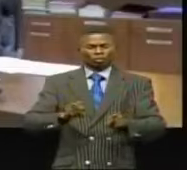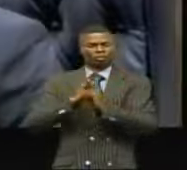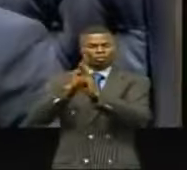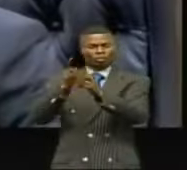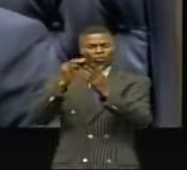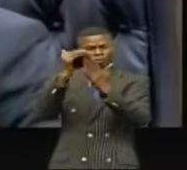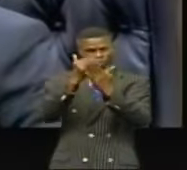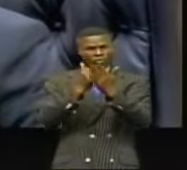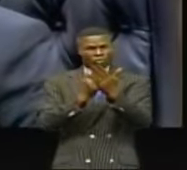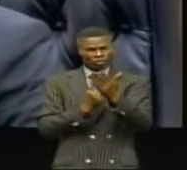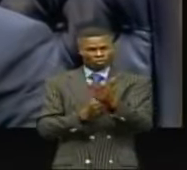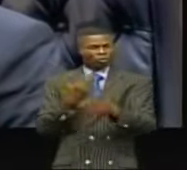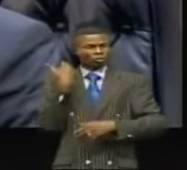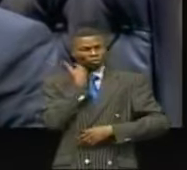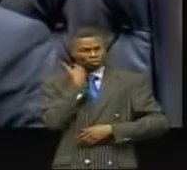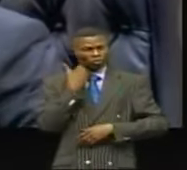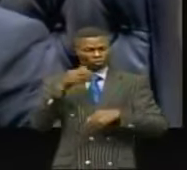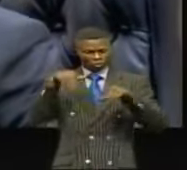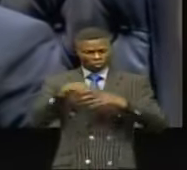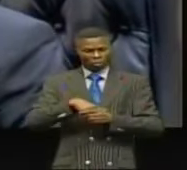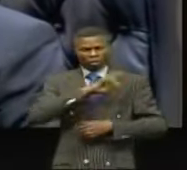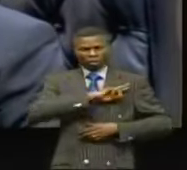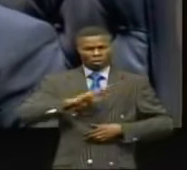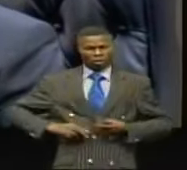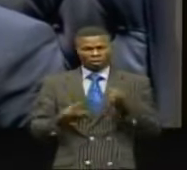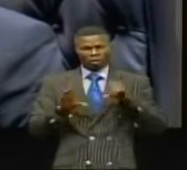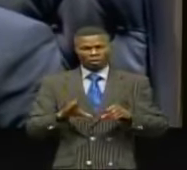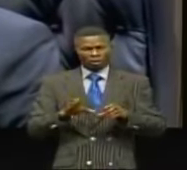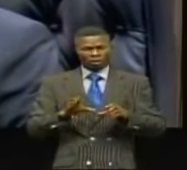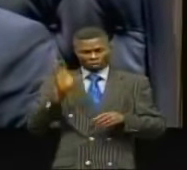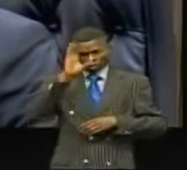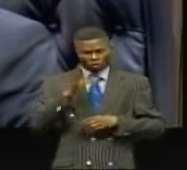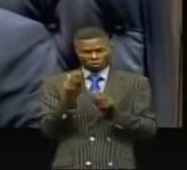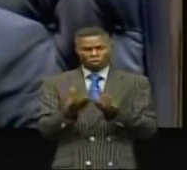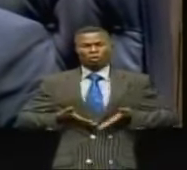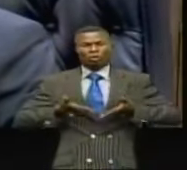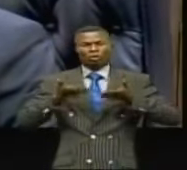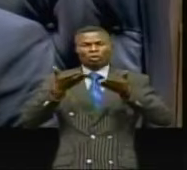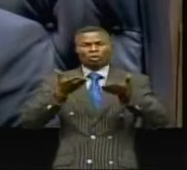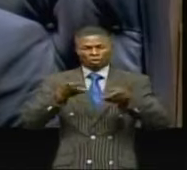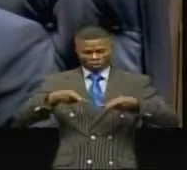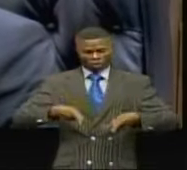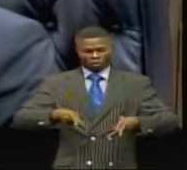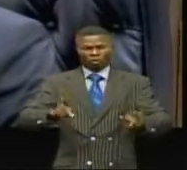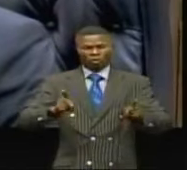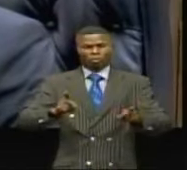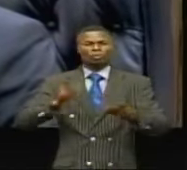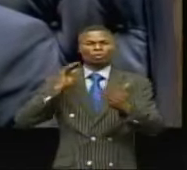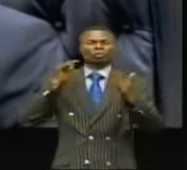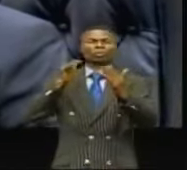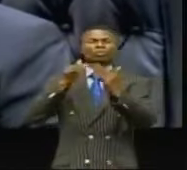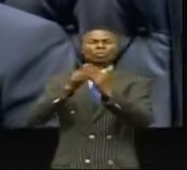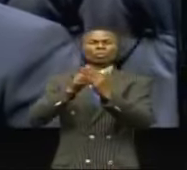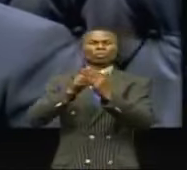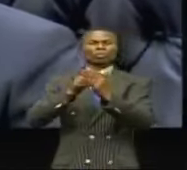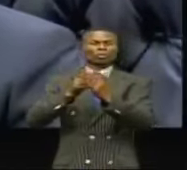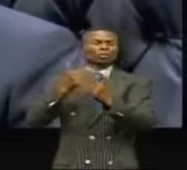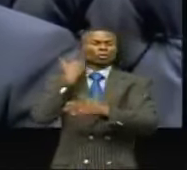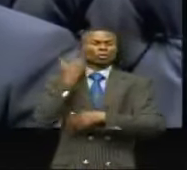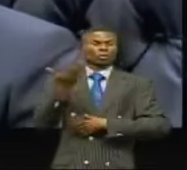situation épidémiologique en RDC et de dégager les propositions permettant de faire face à la vague en cours, et